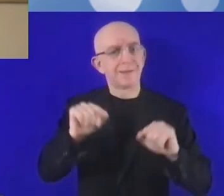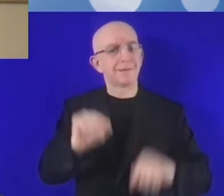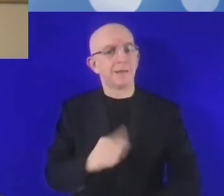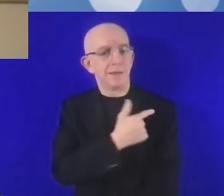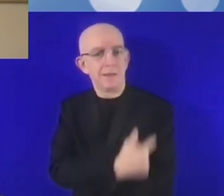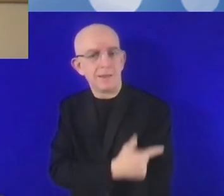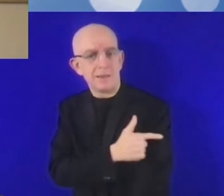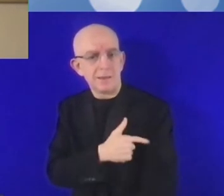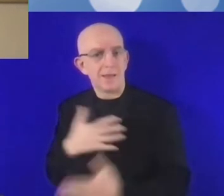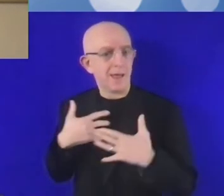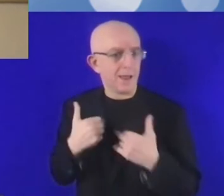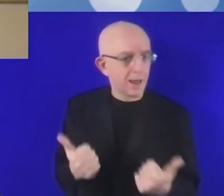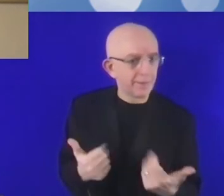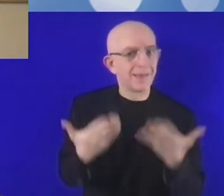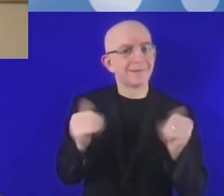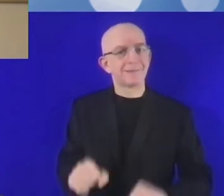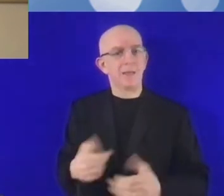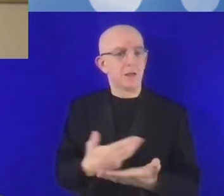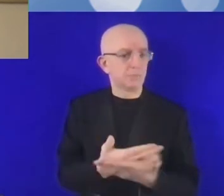développement socio-économique.